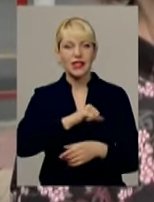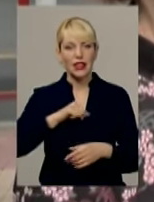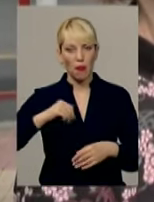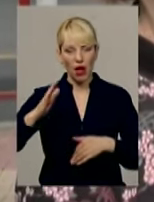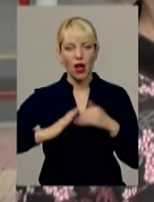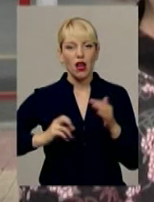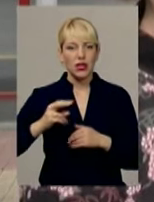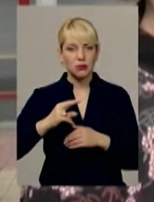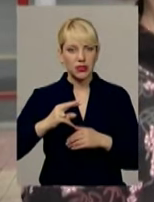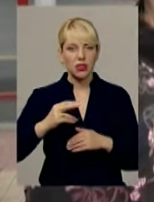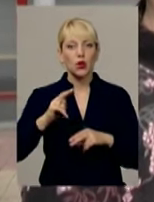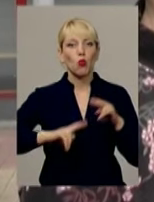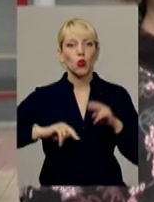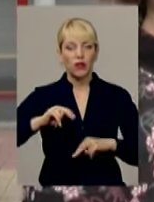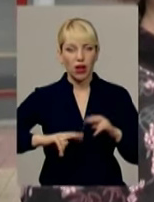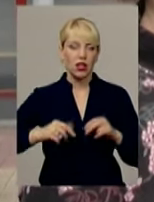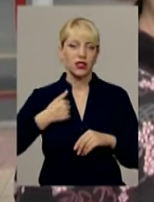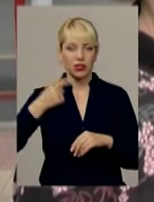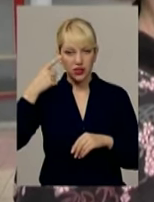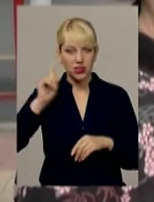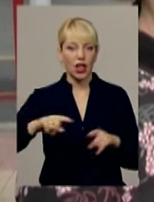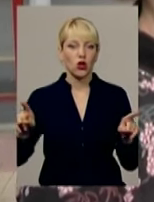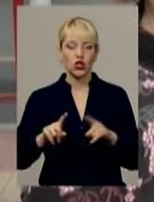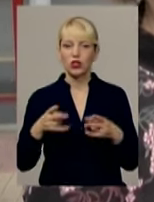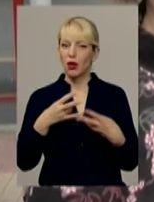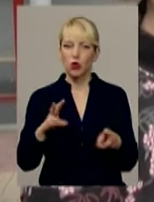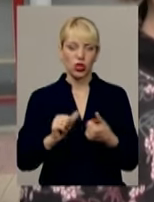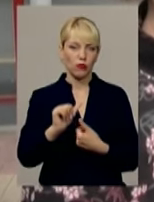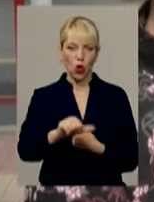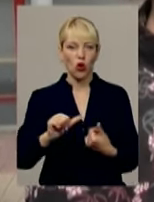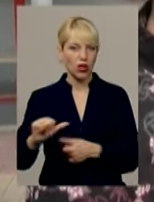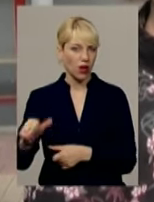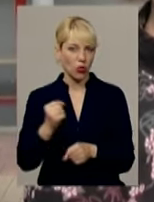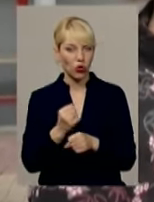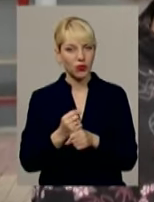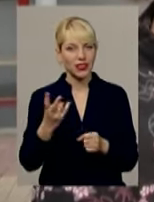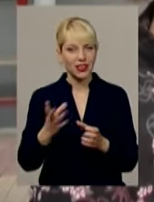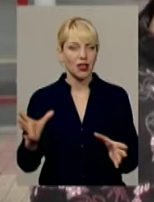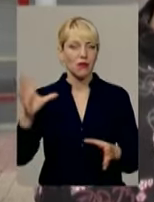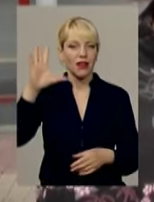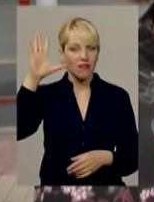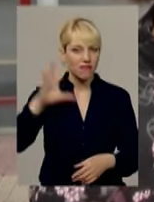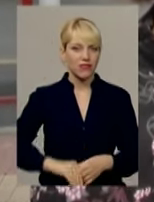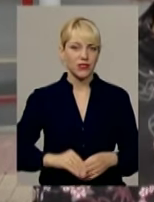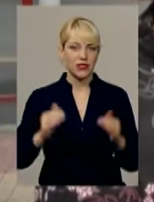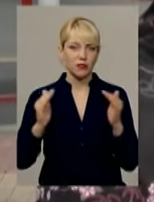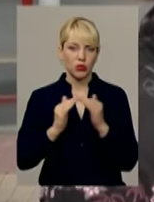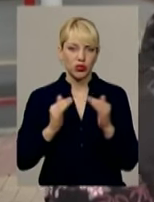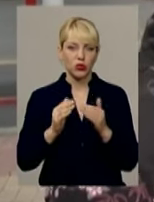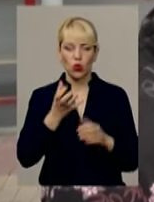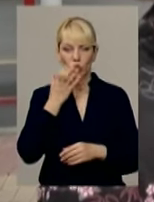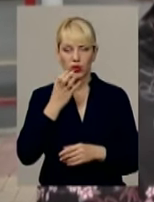будівельник, я знаю, що це не потрібно окремо робити, там покілька квартир, потрібно утеплювати весь будинок